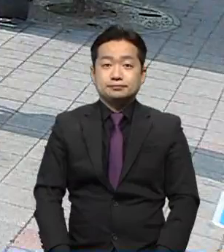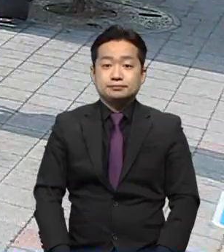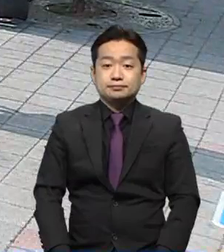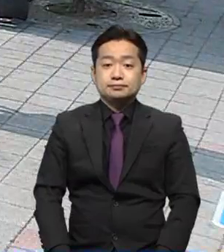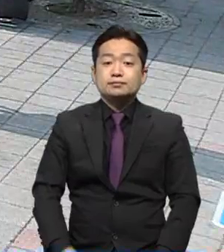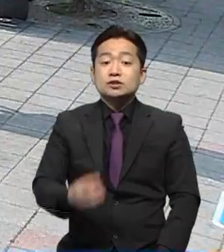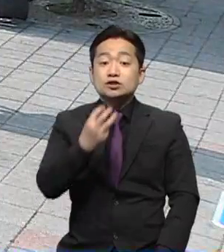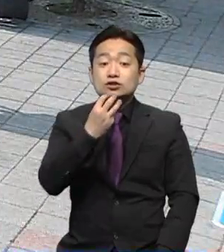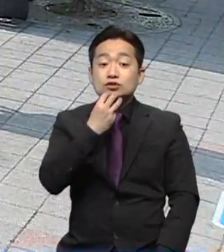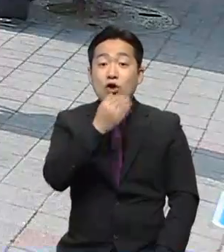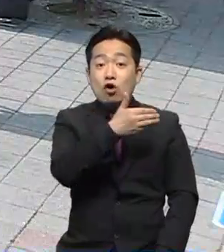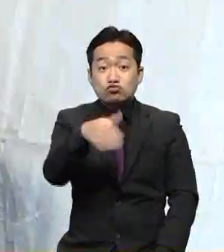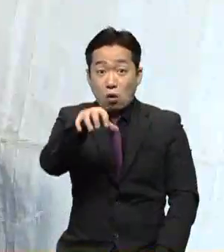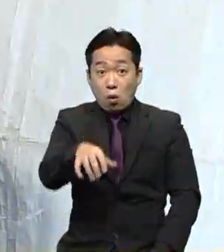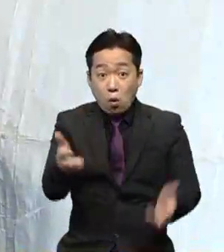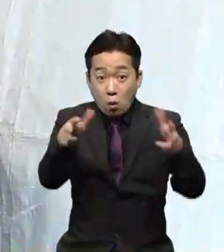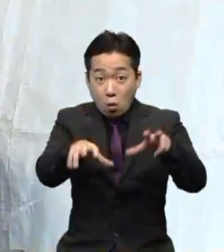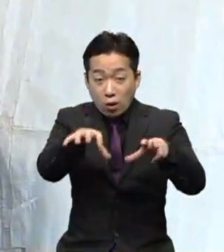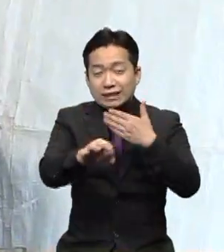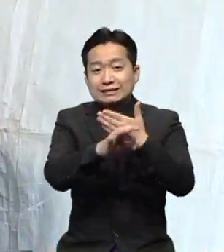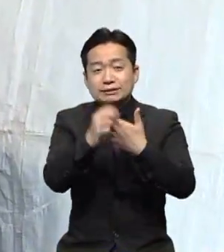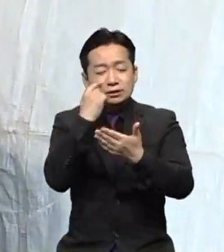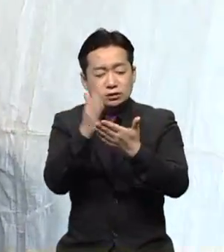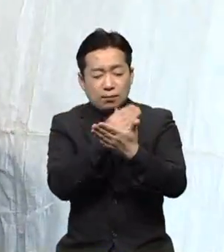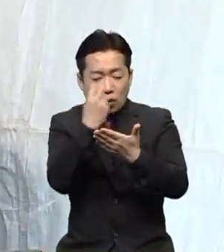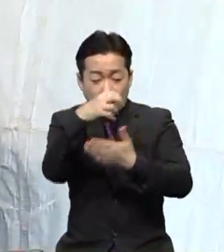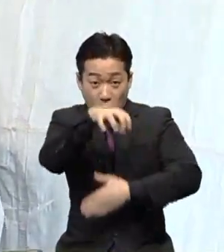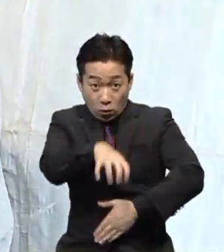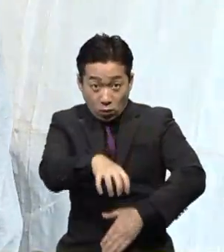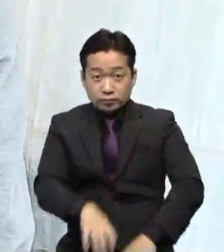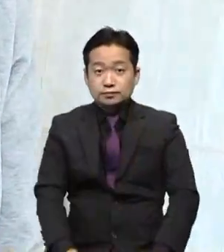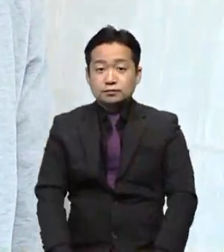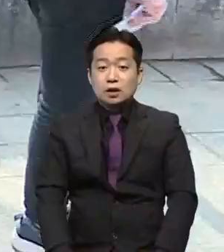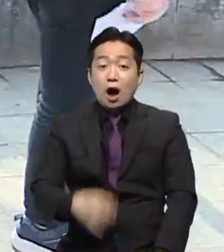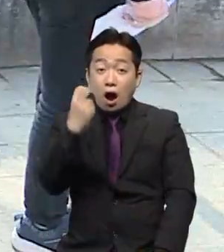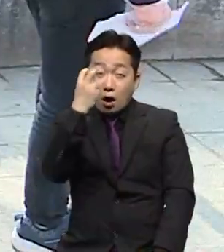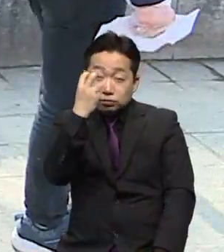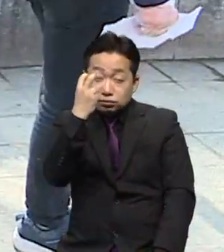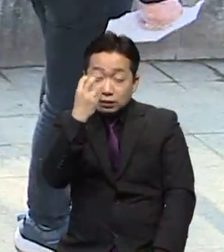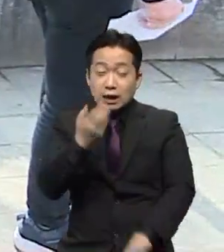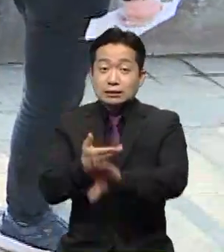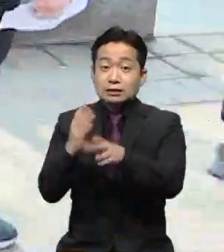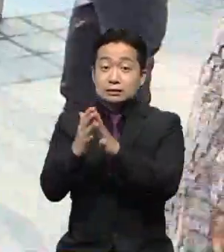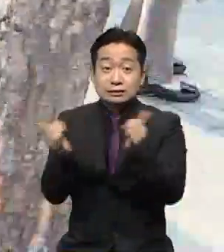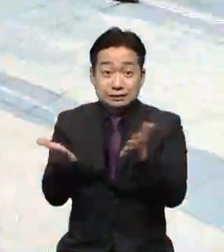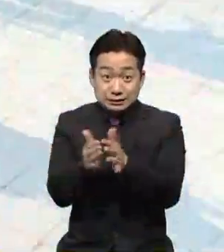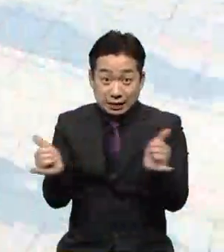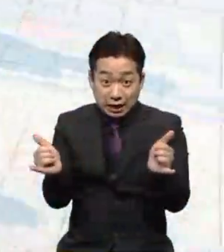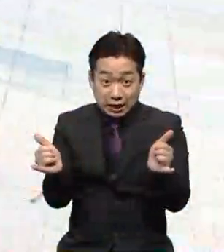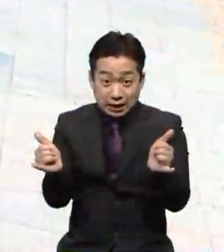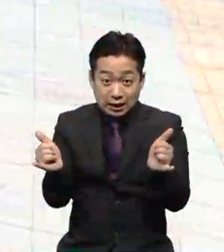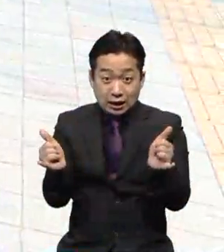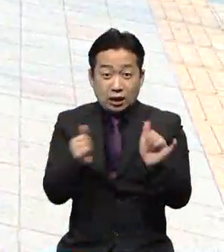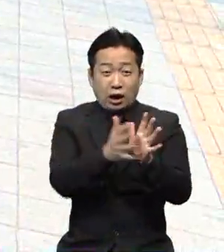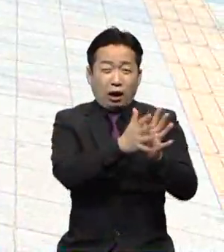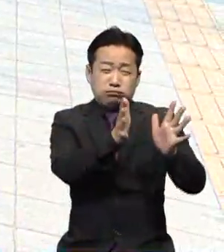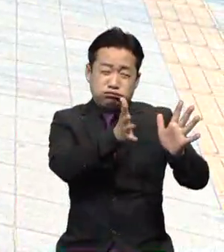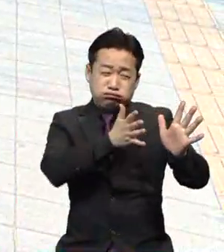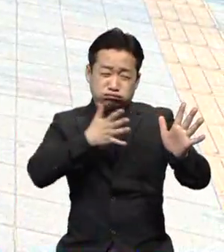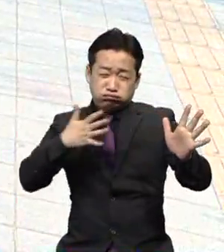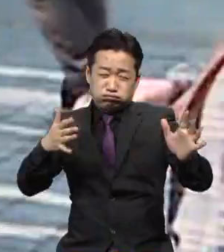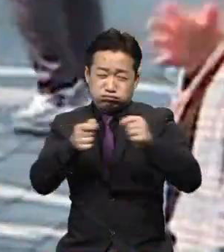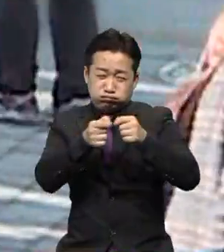서울 구로구 한 공원에 마련된 임시선별 검사소. 검사를 받으려는 외국인 노동자가 선 줄이 수십 미터씩